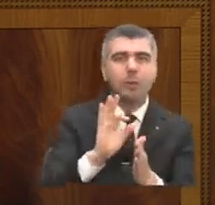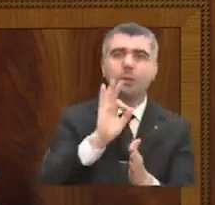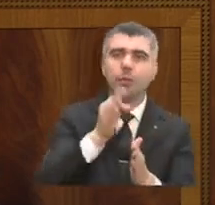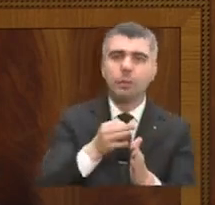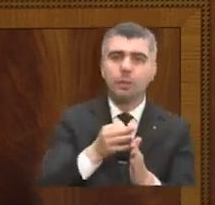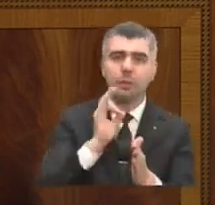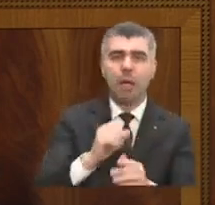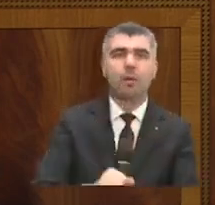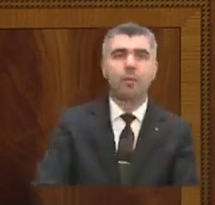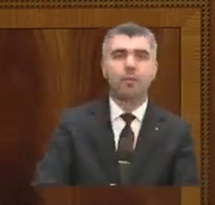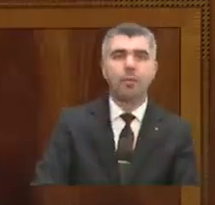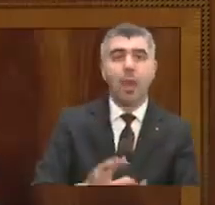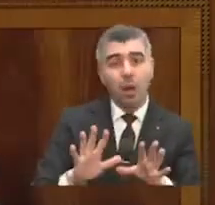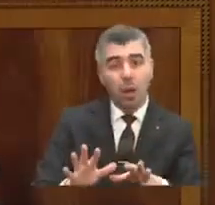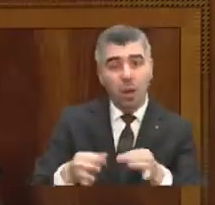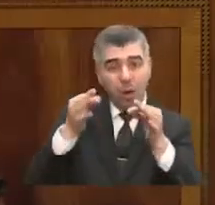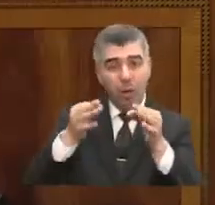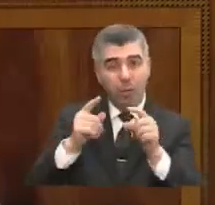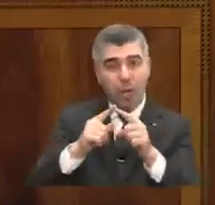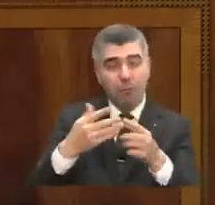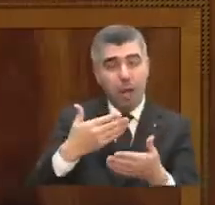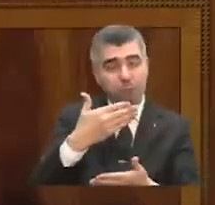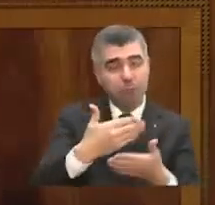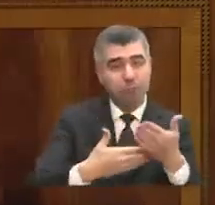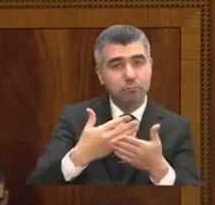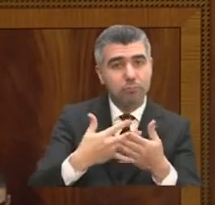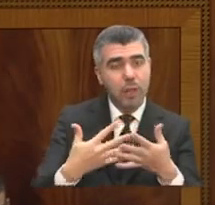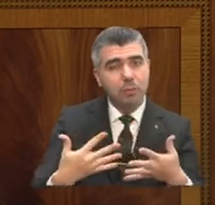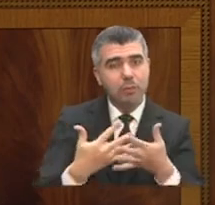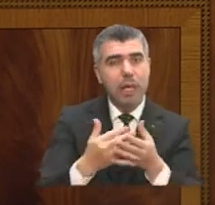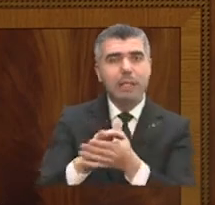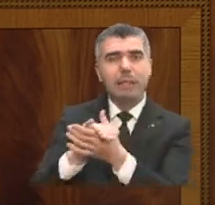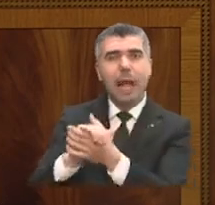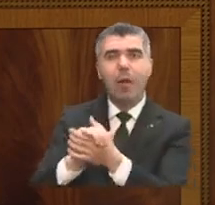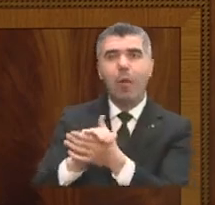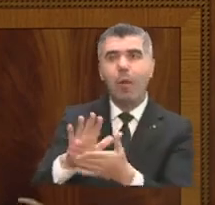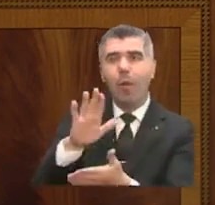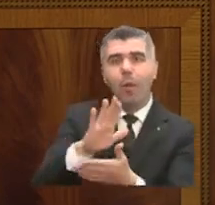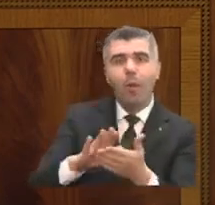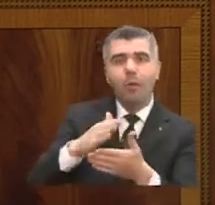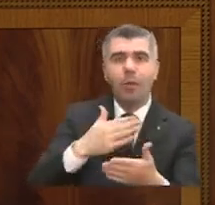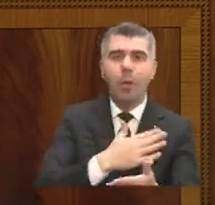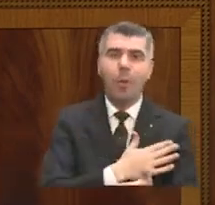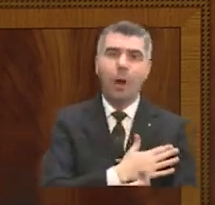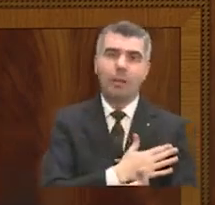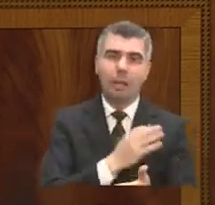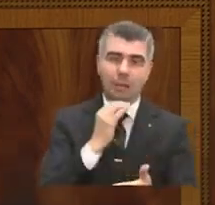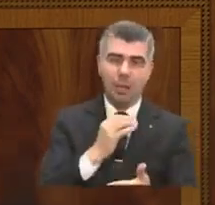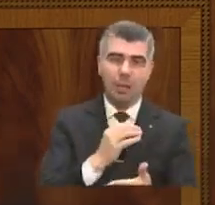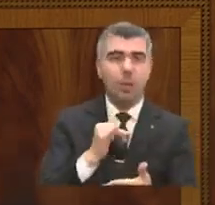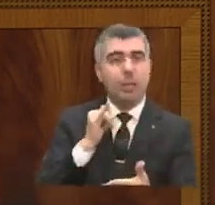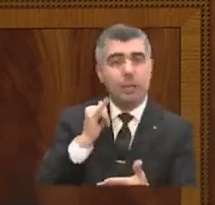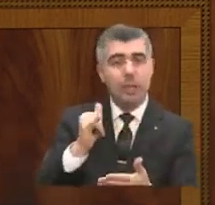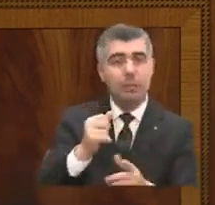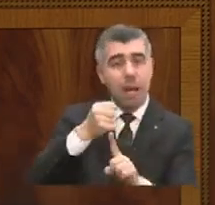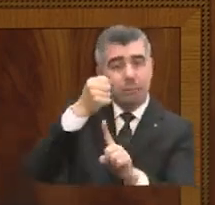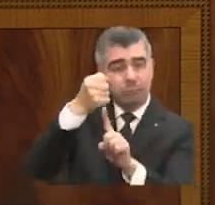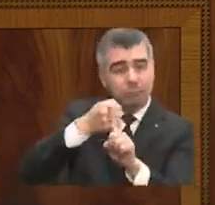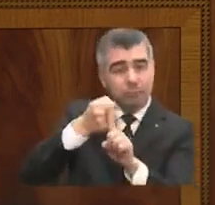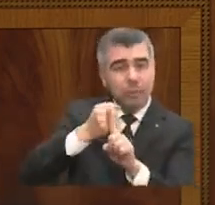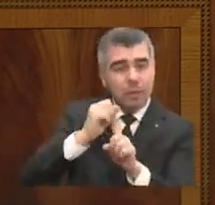والجريئة، من أبرزها الإعلان عن هيئة الإنصاف والمصالحة لتحقيق المصالحة الوطنية. وتكرست هذه